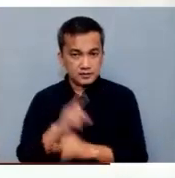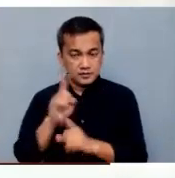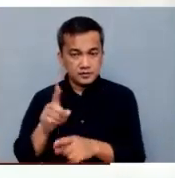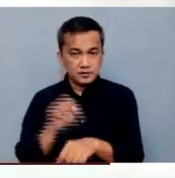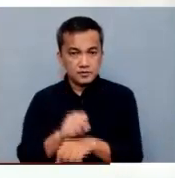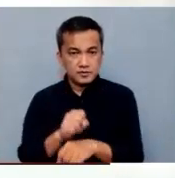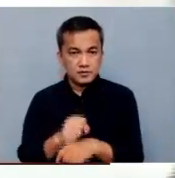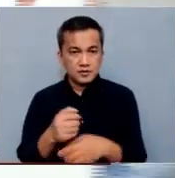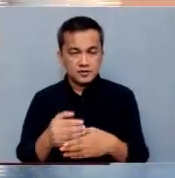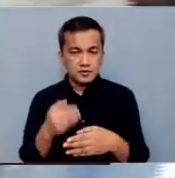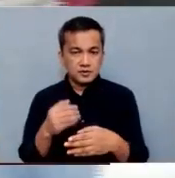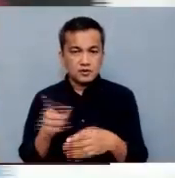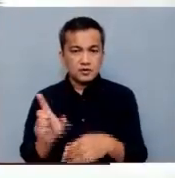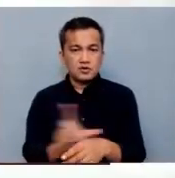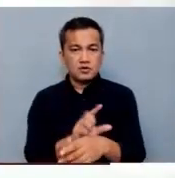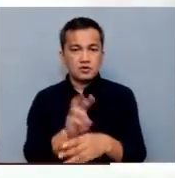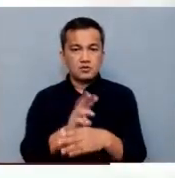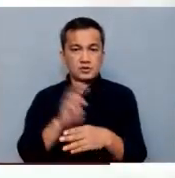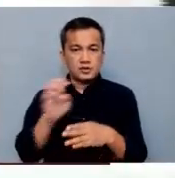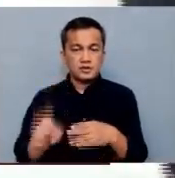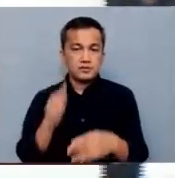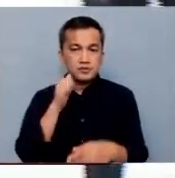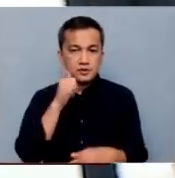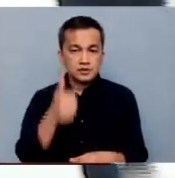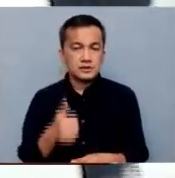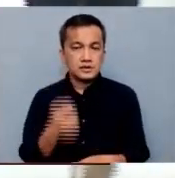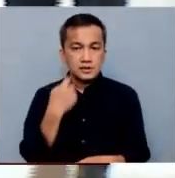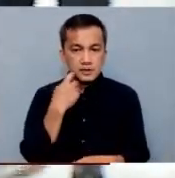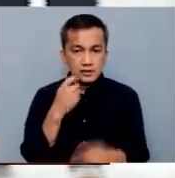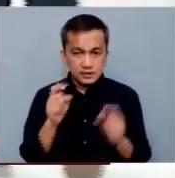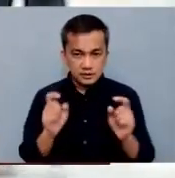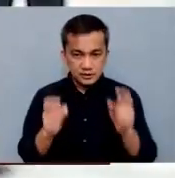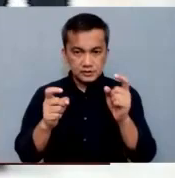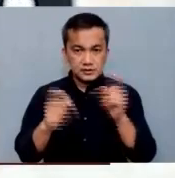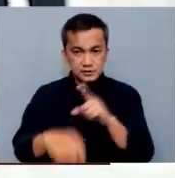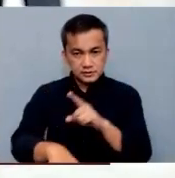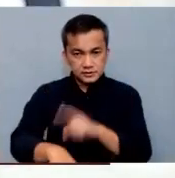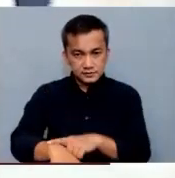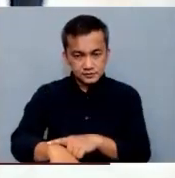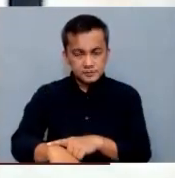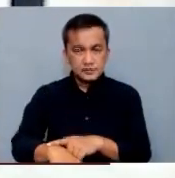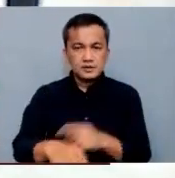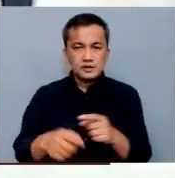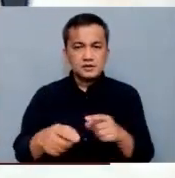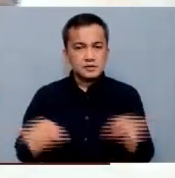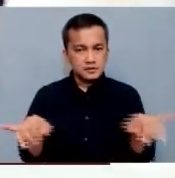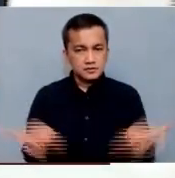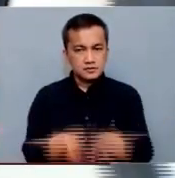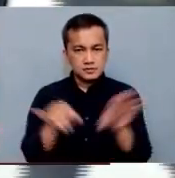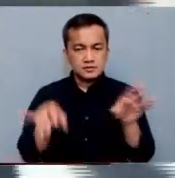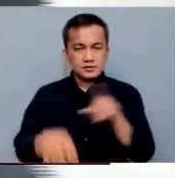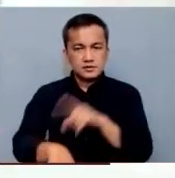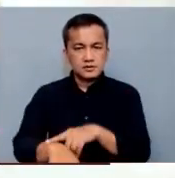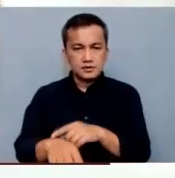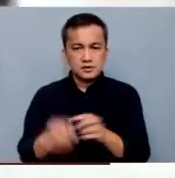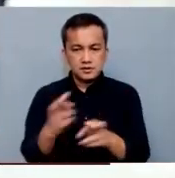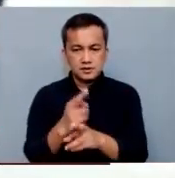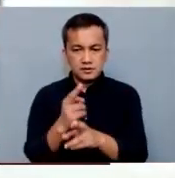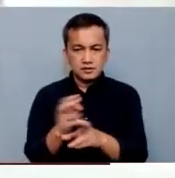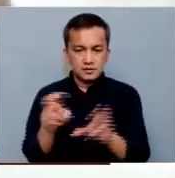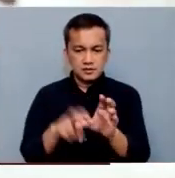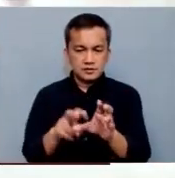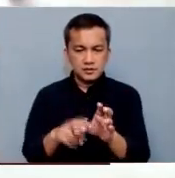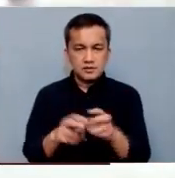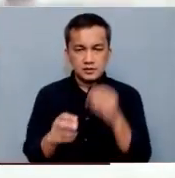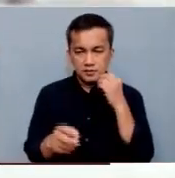mag-long weekend bukas. Kaya kaninang rush hour, nagsabay-sabay ang mga regular na commuter at yung mga pauwing